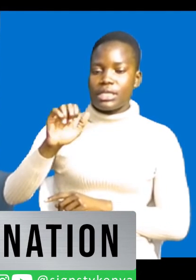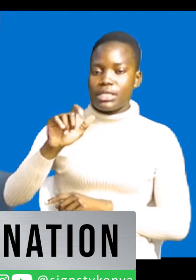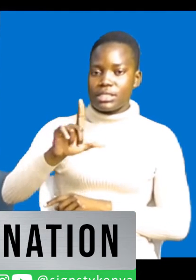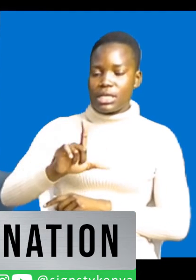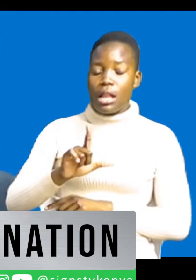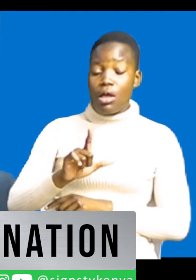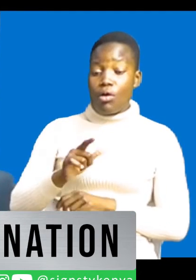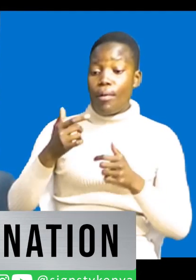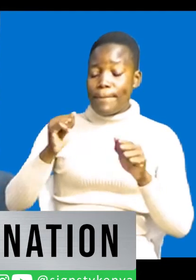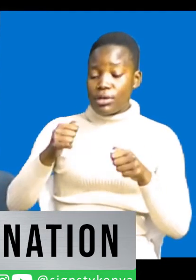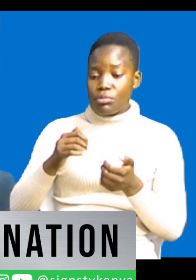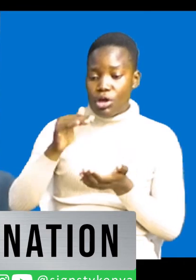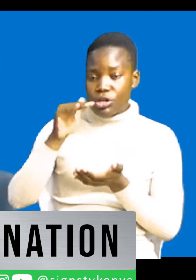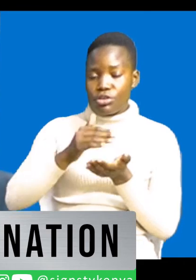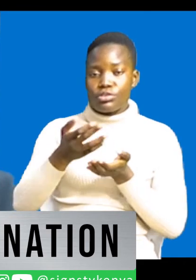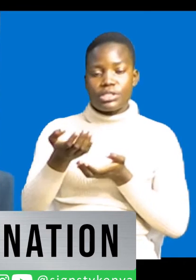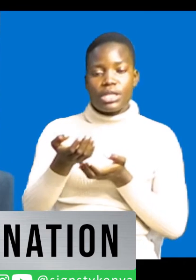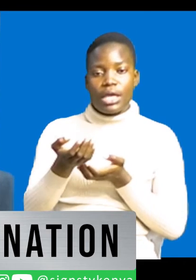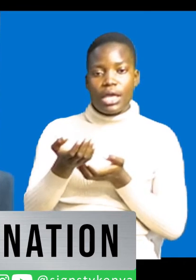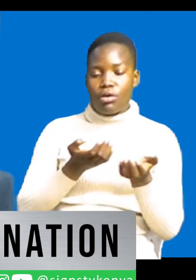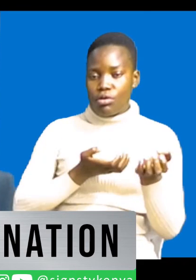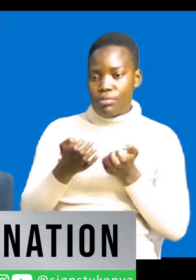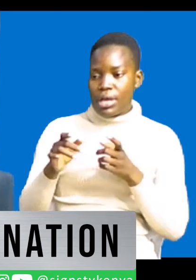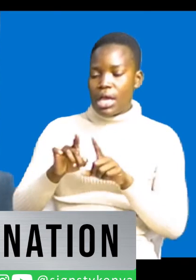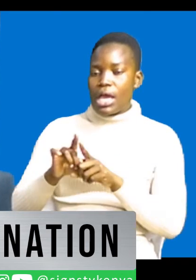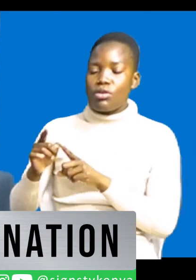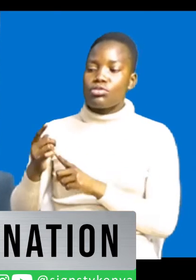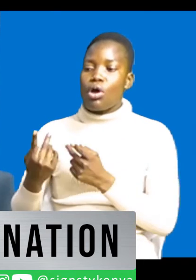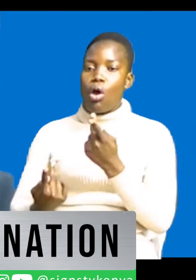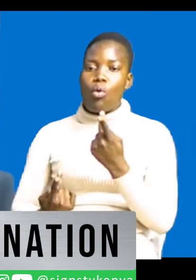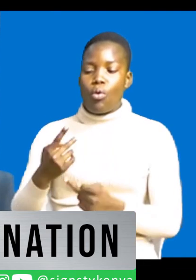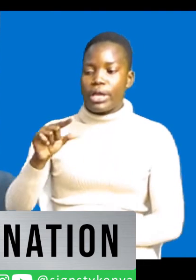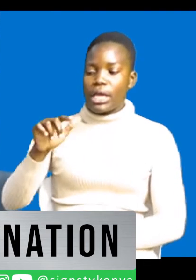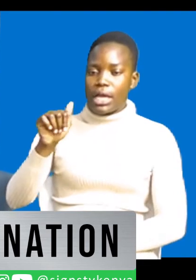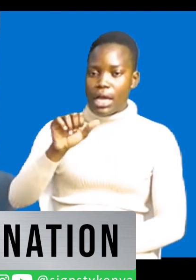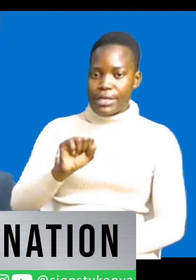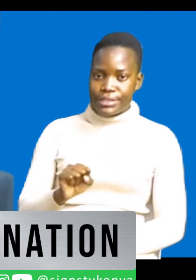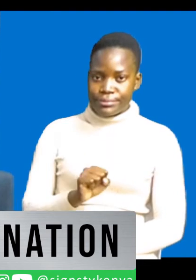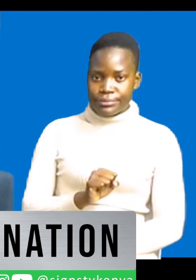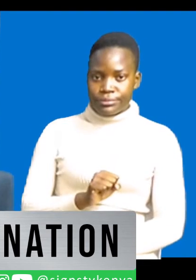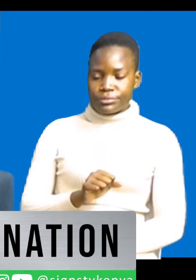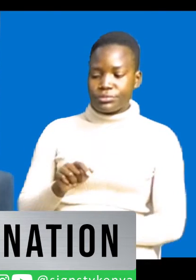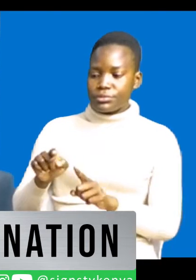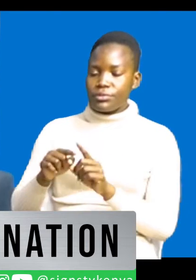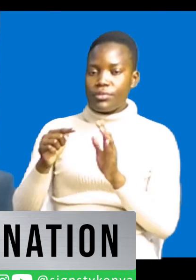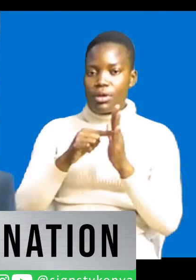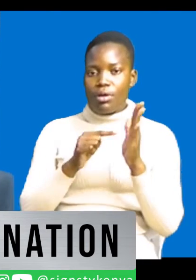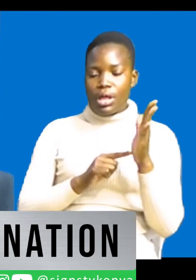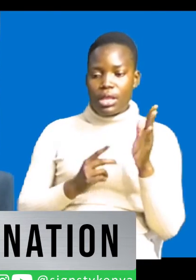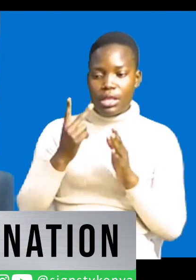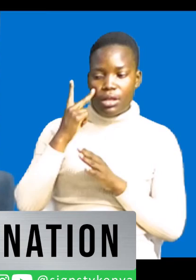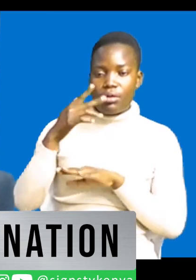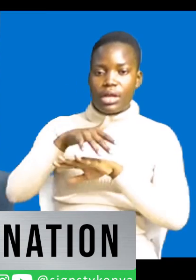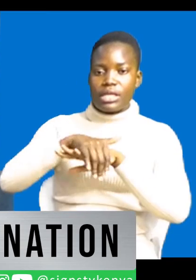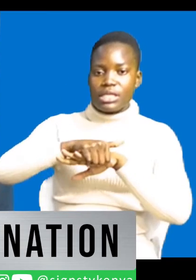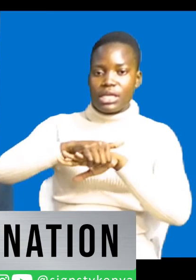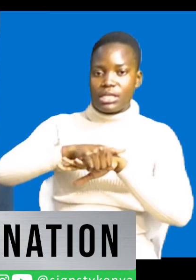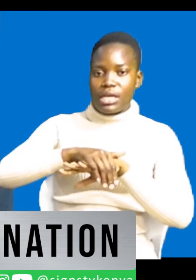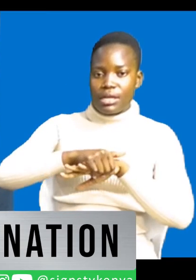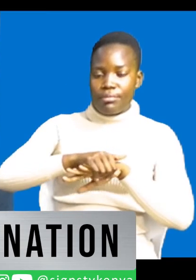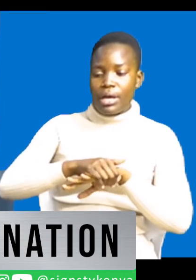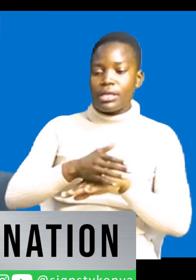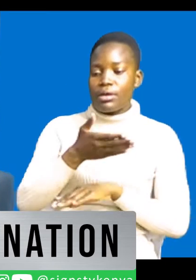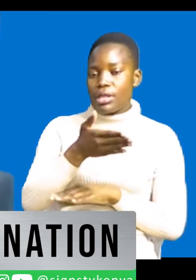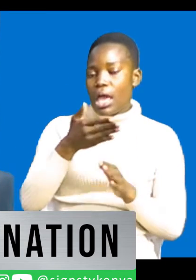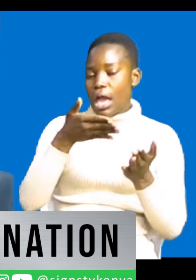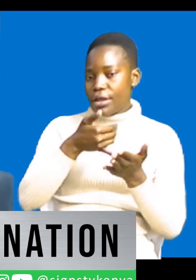itarudisha uchumi chini sana. Kuja uangalie mambo ya cooking gas. Hata kwa hiyo list niliona sanitary pads. Sanitary pads